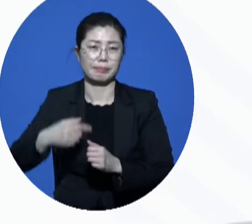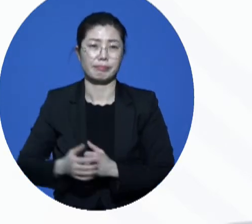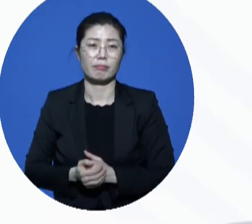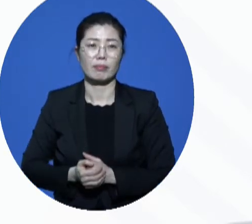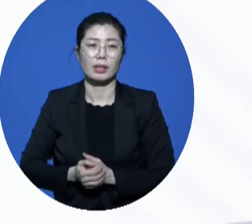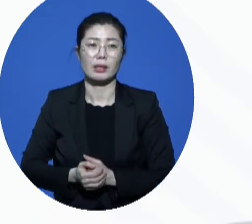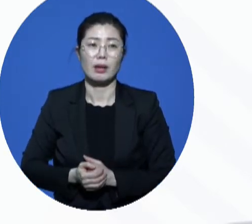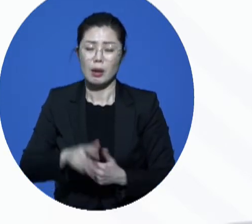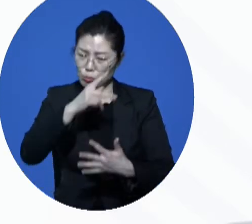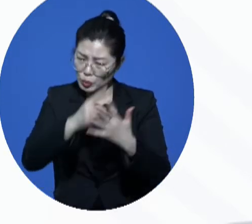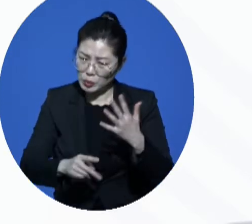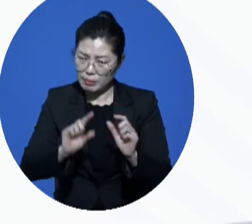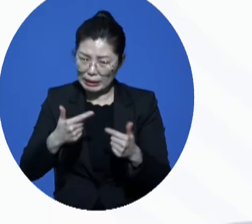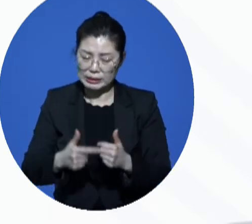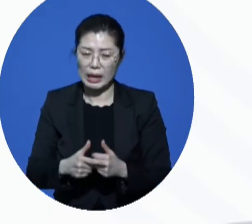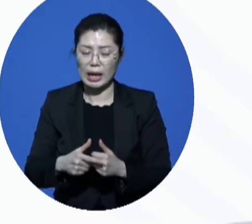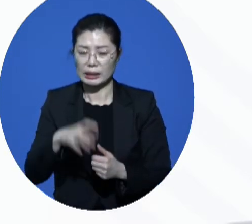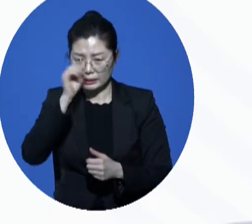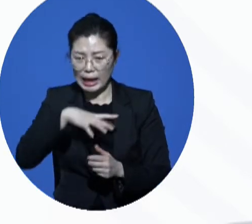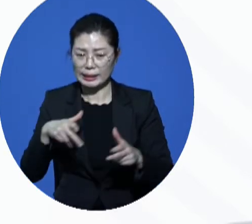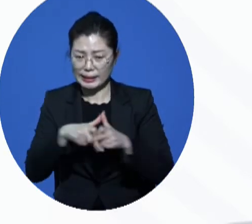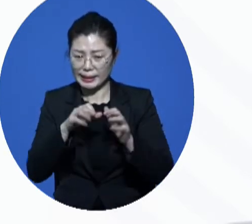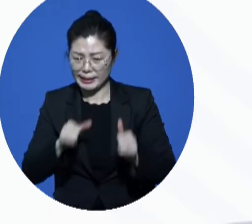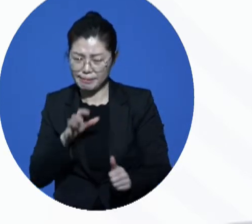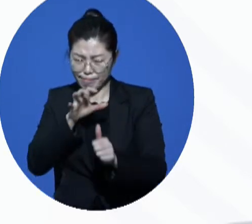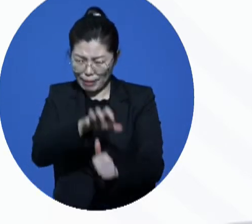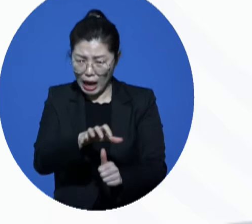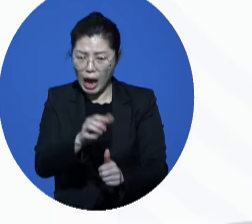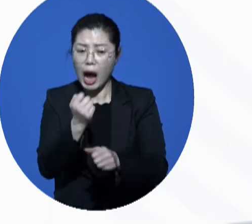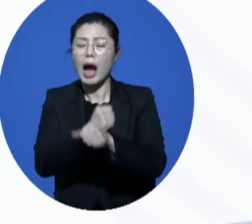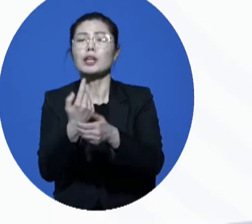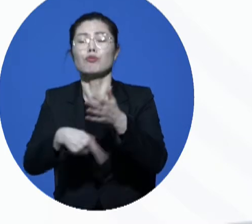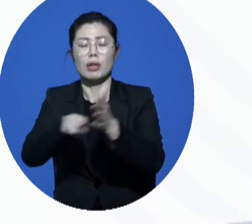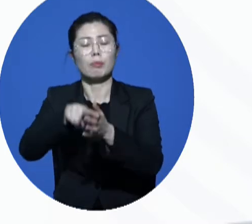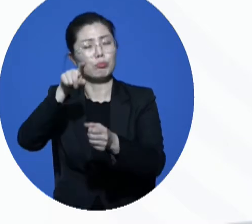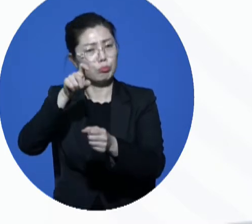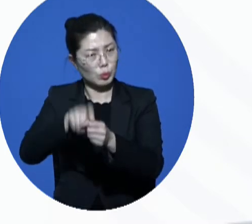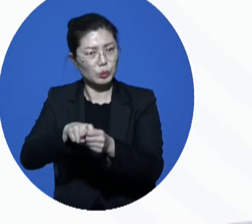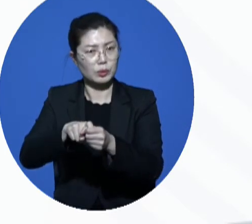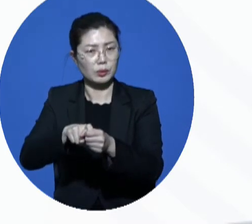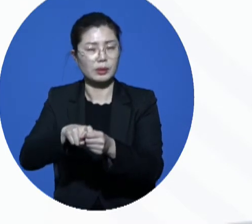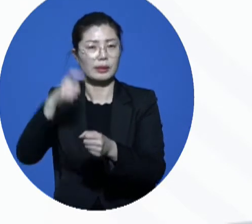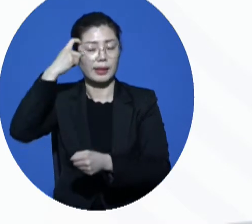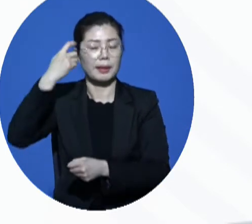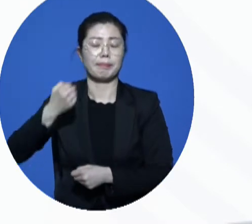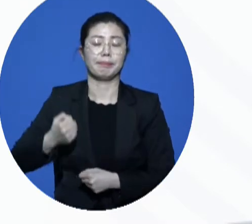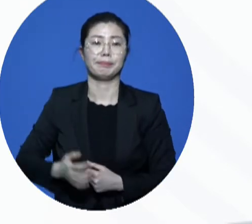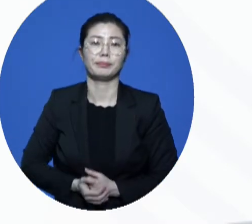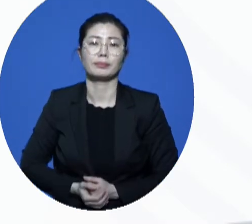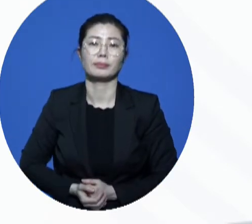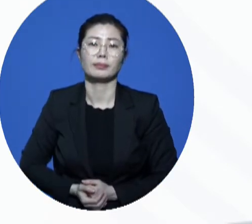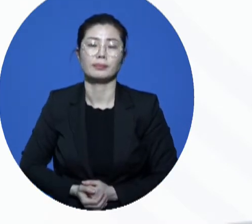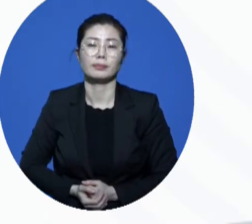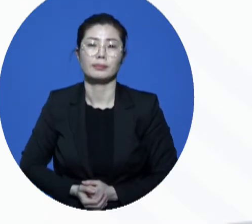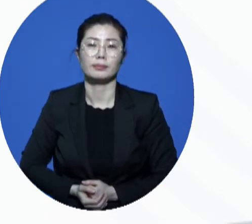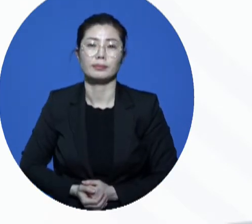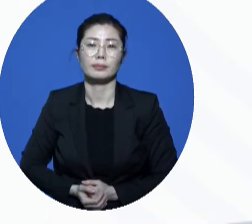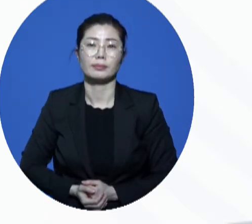일상의 존엄이 보장되는 방법을 찾아야 한다라는 사회적 요구를 저희는 강도 높게 번려갈 수밖에 없었습니다.